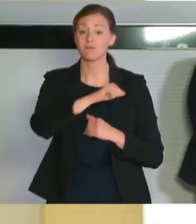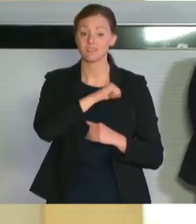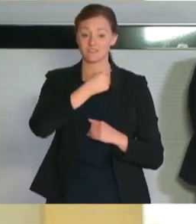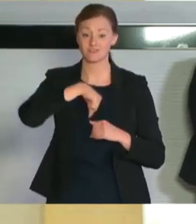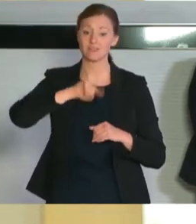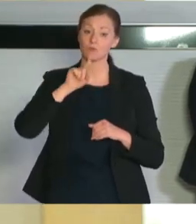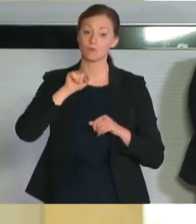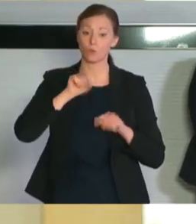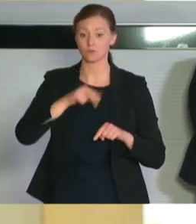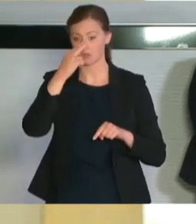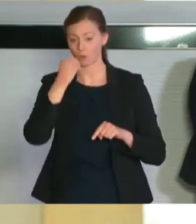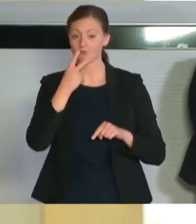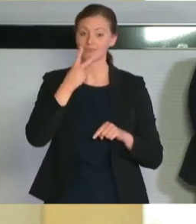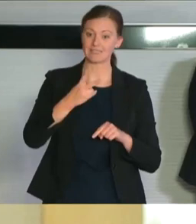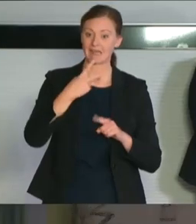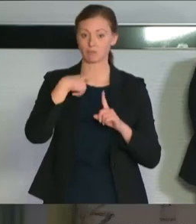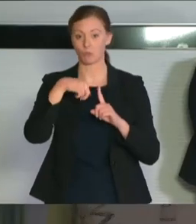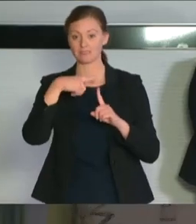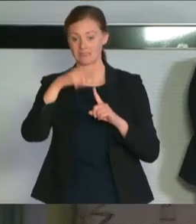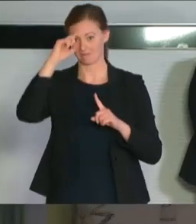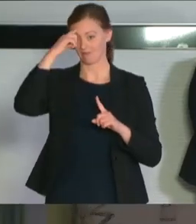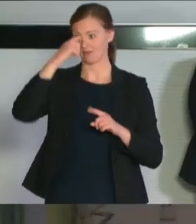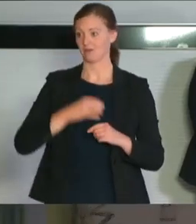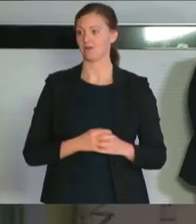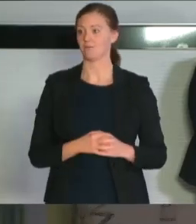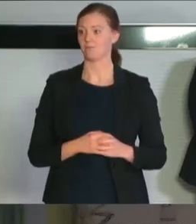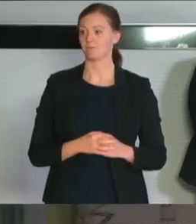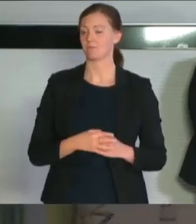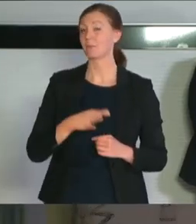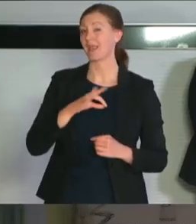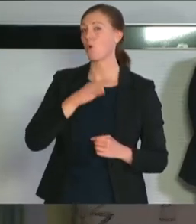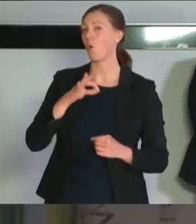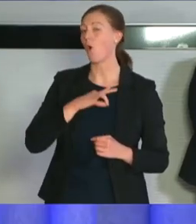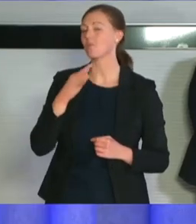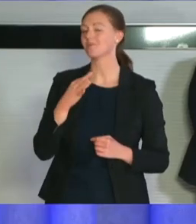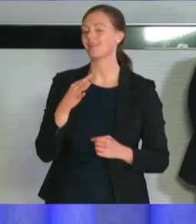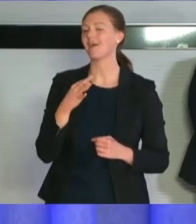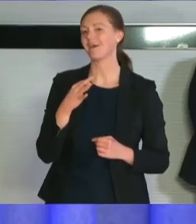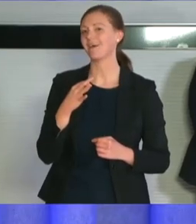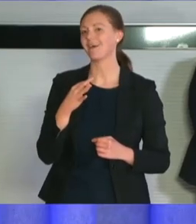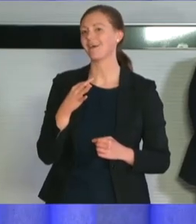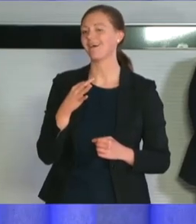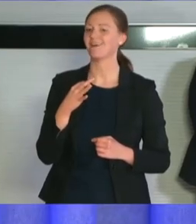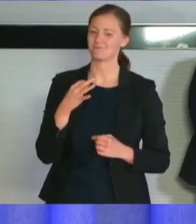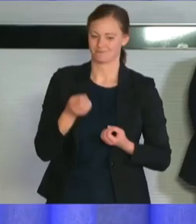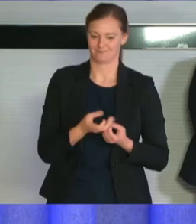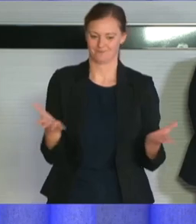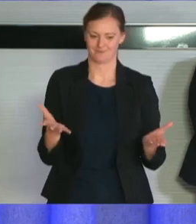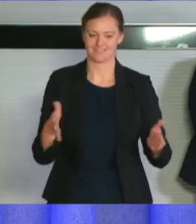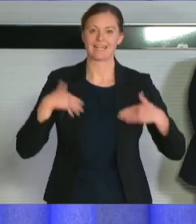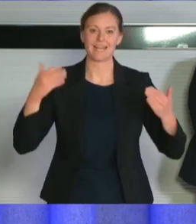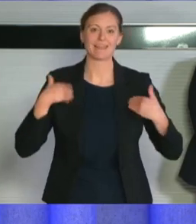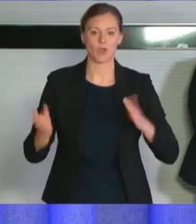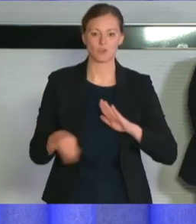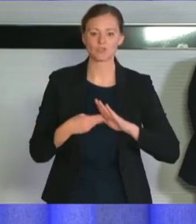slags positiv trend allerede? Jeg hadde jo håpet at det ville gi de nettopp glede og støtte